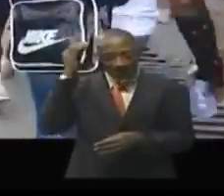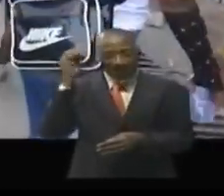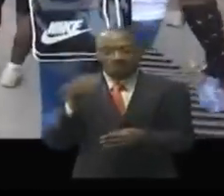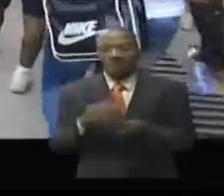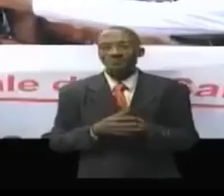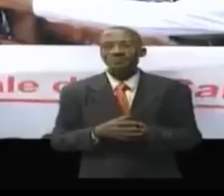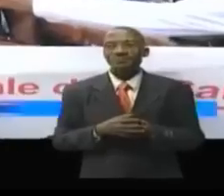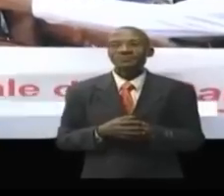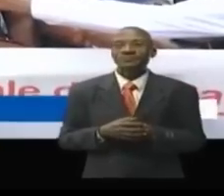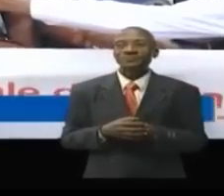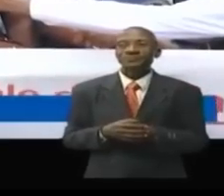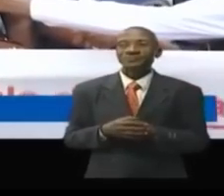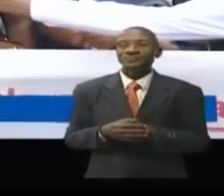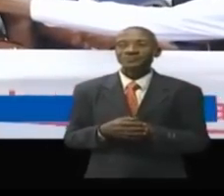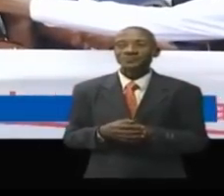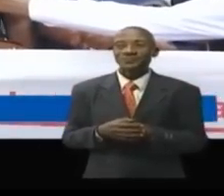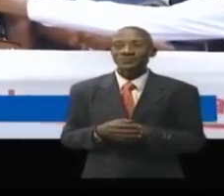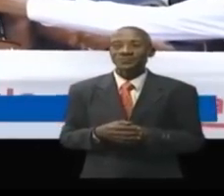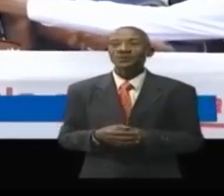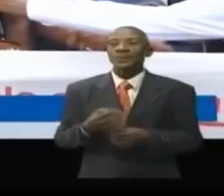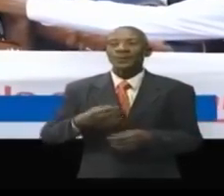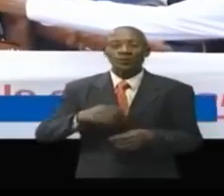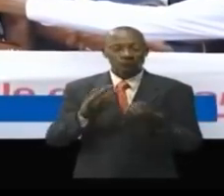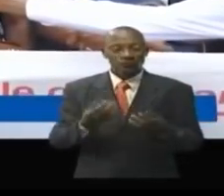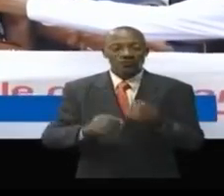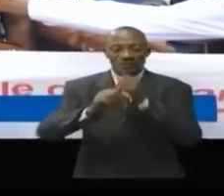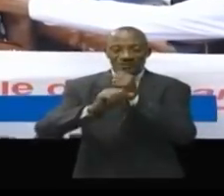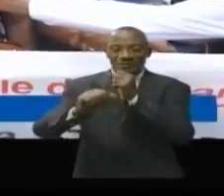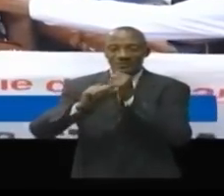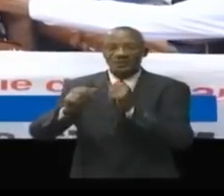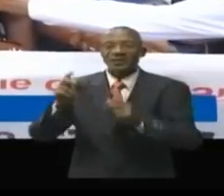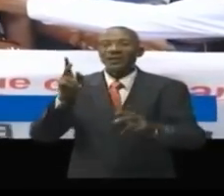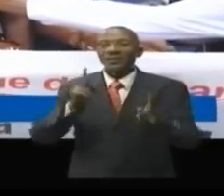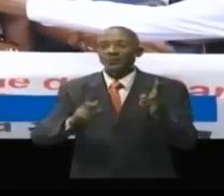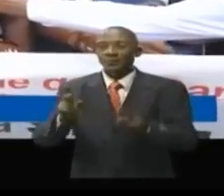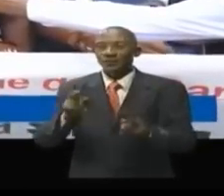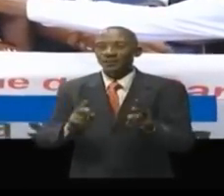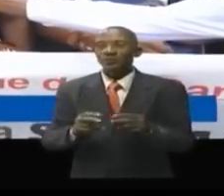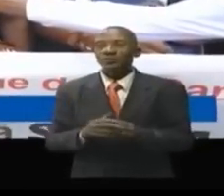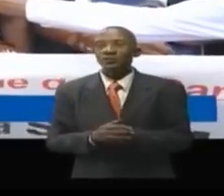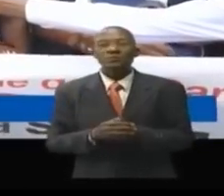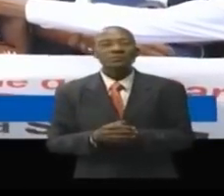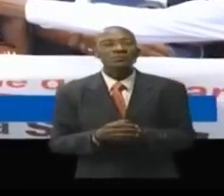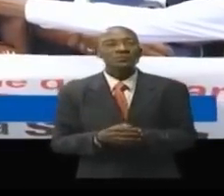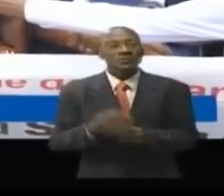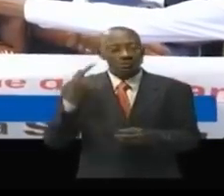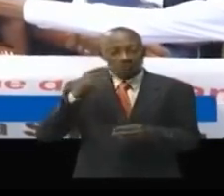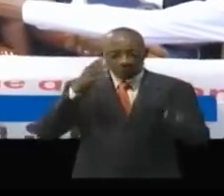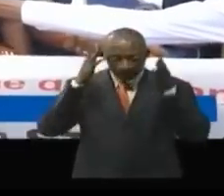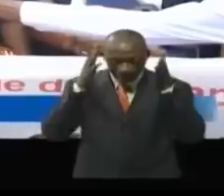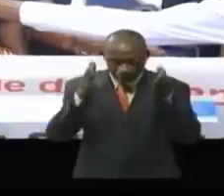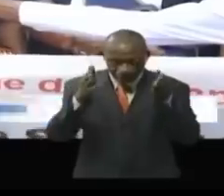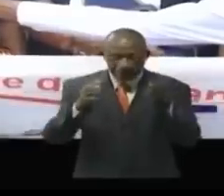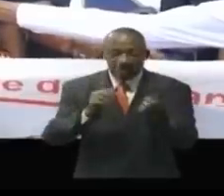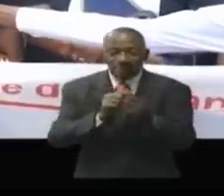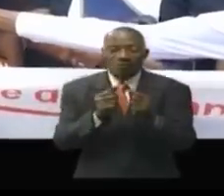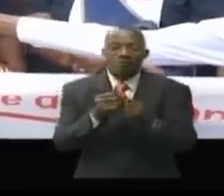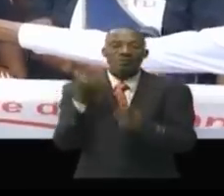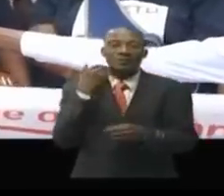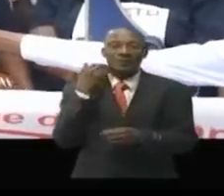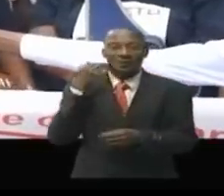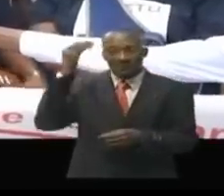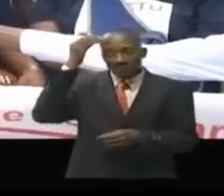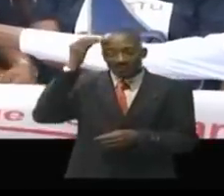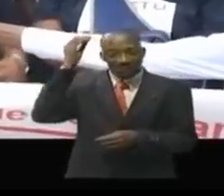de sensibiliser la population pour qu'il n'y ait pas un tabou sur la maladie mentale, parce que la maladie mentale, c'est